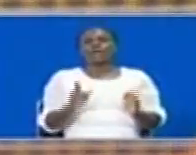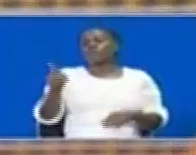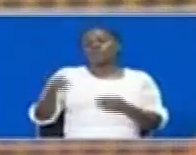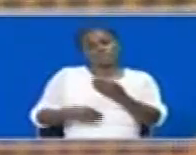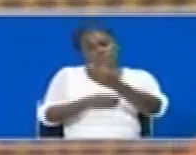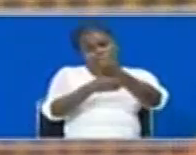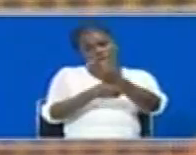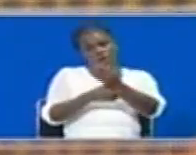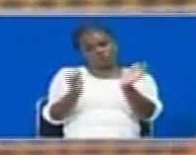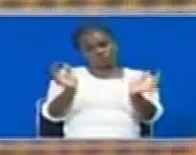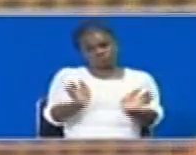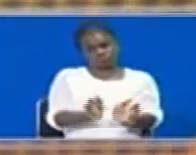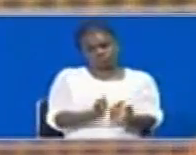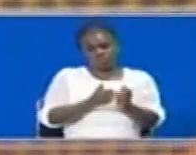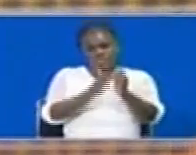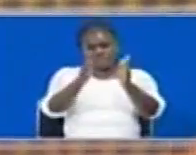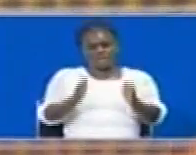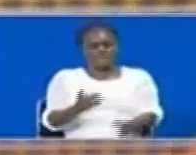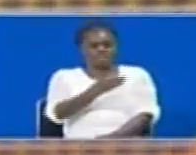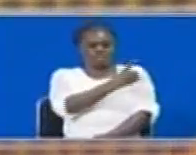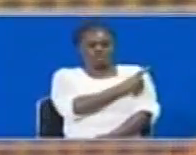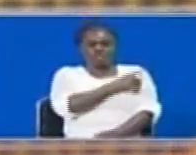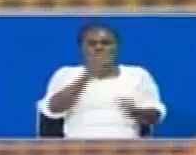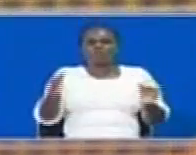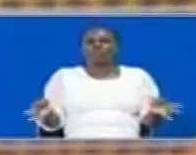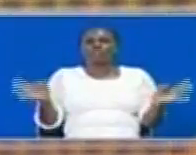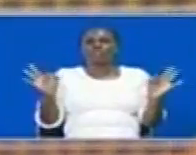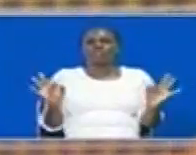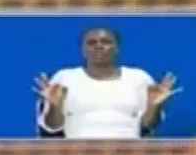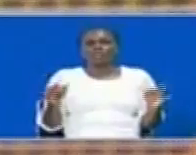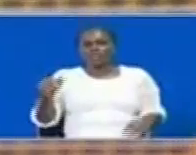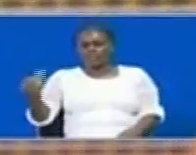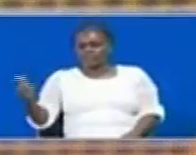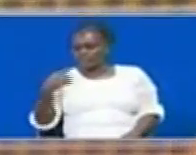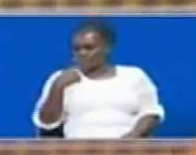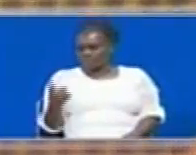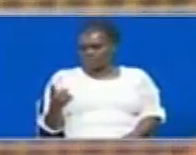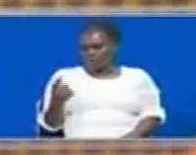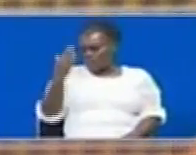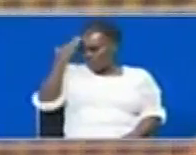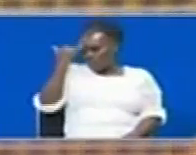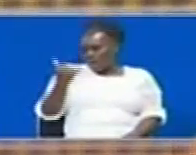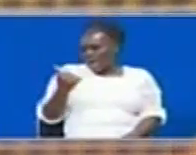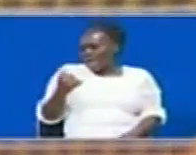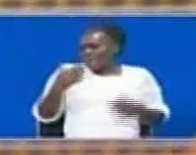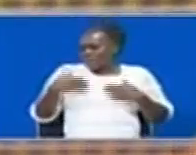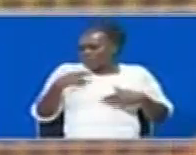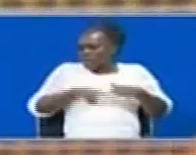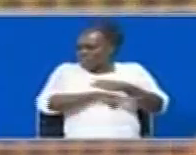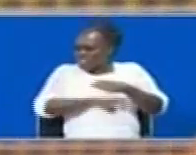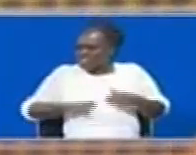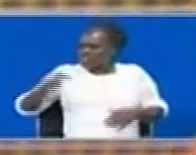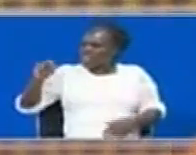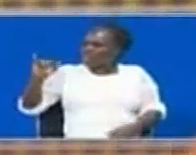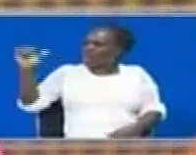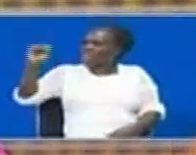unaunga mkono kufungwa kwa viongozi au wakuu wa madaktari? Steven kutoka Nairobi anasema mbona walioiba pesa za NYS